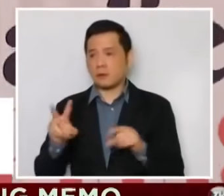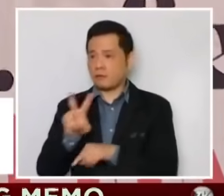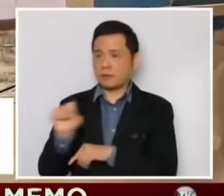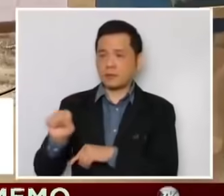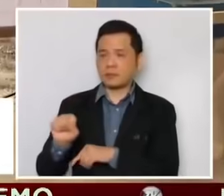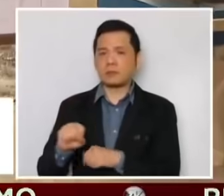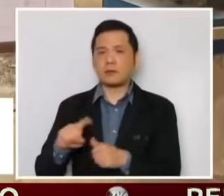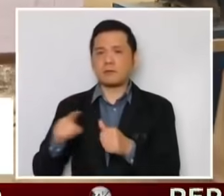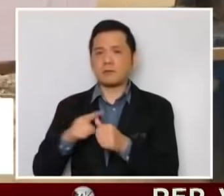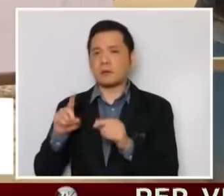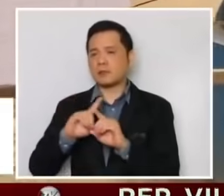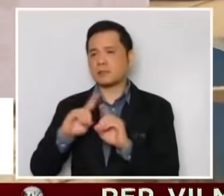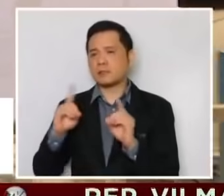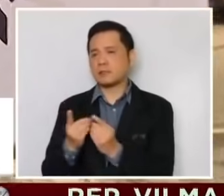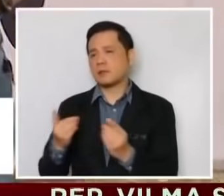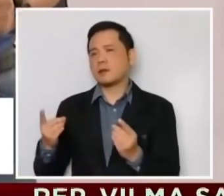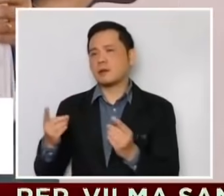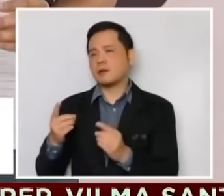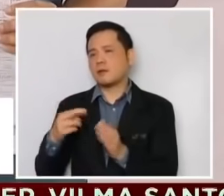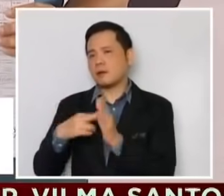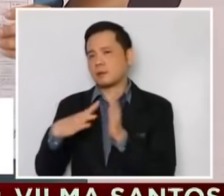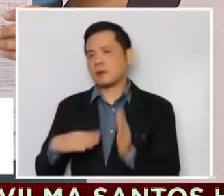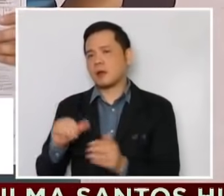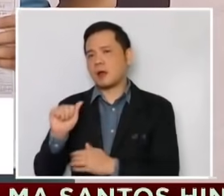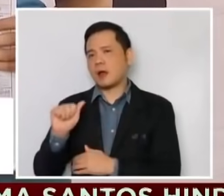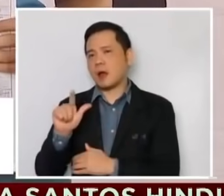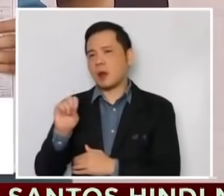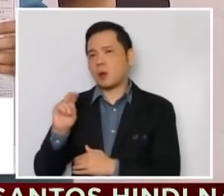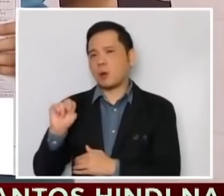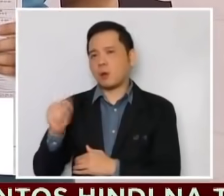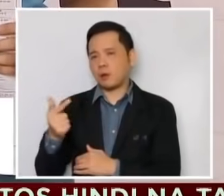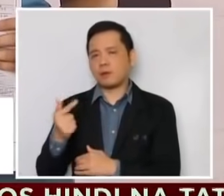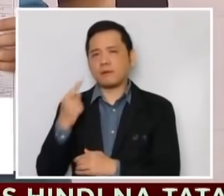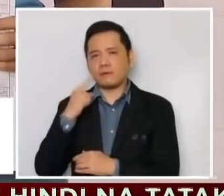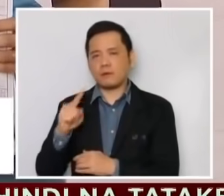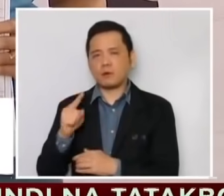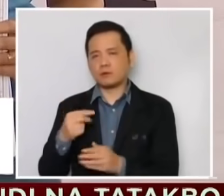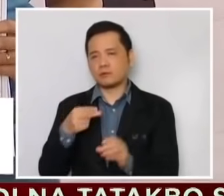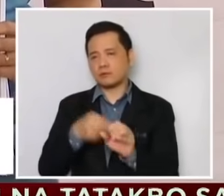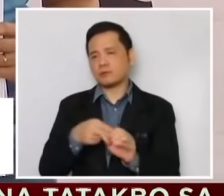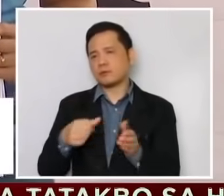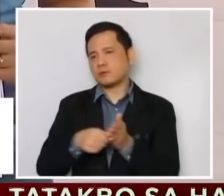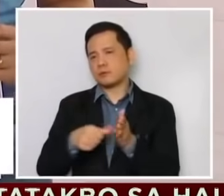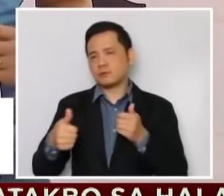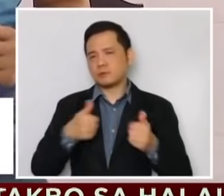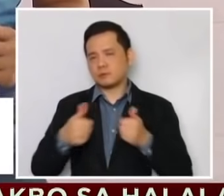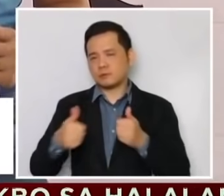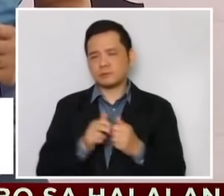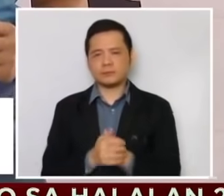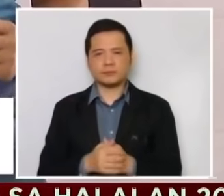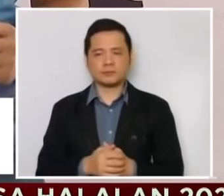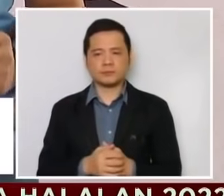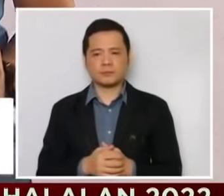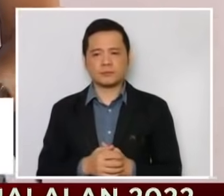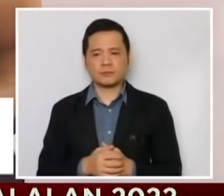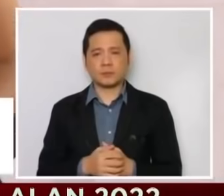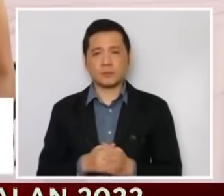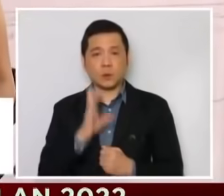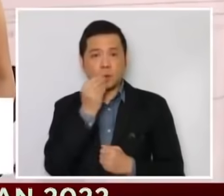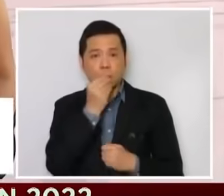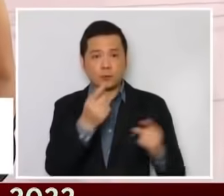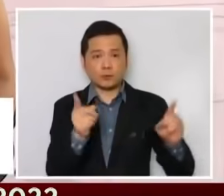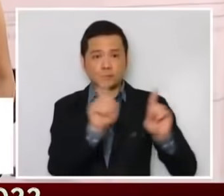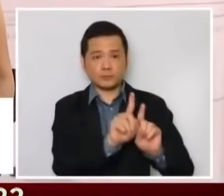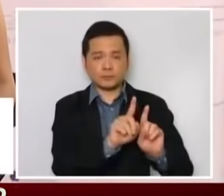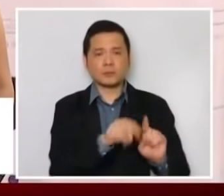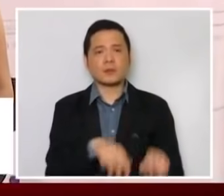District Representative Dale Along Malapitan sa kanyang pagtakbo bilang alkalde ng lungsod. Running mate niya si Councilor